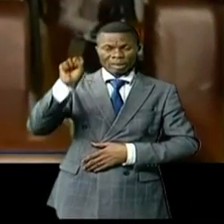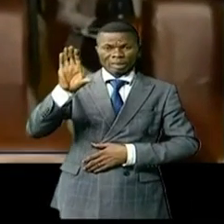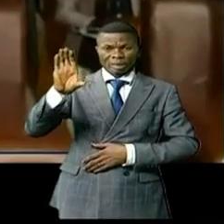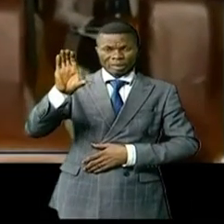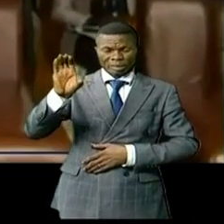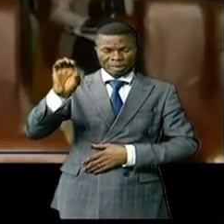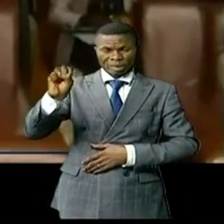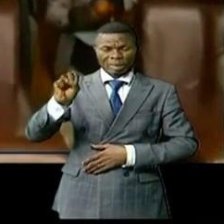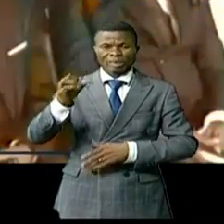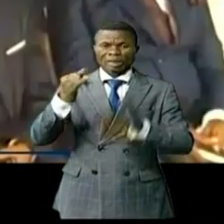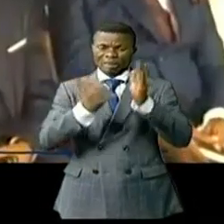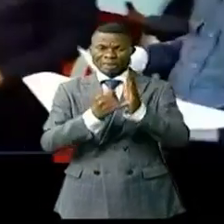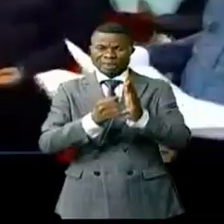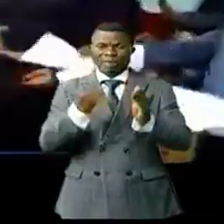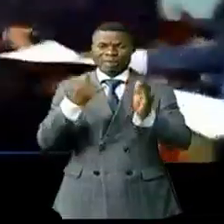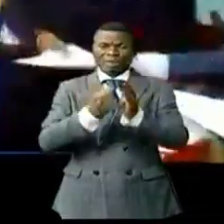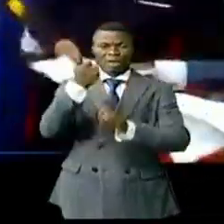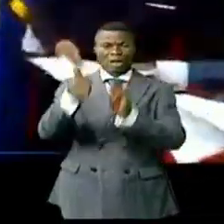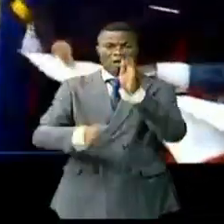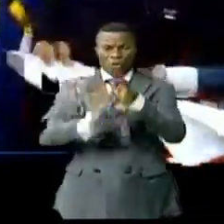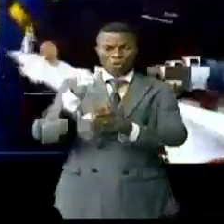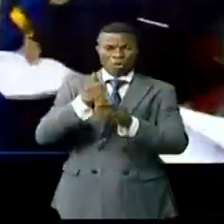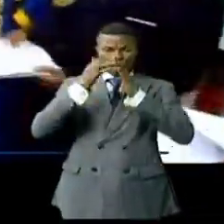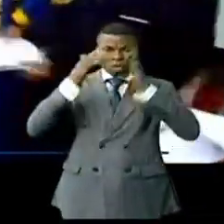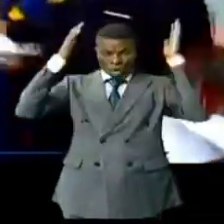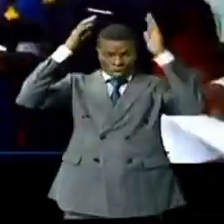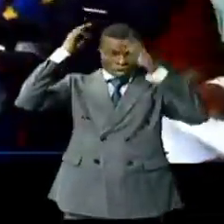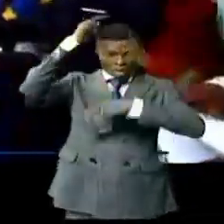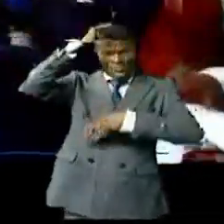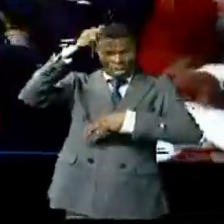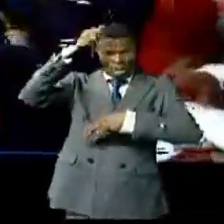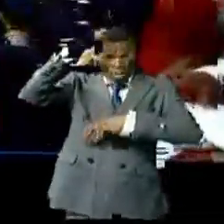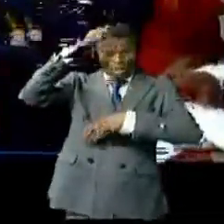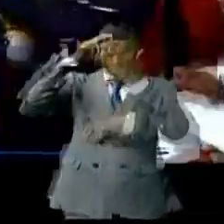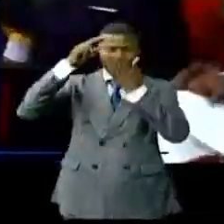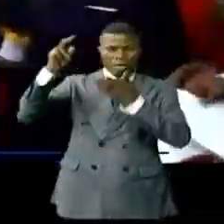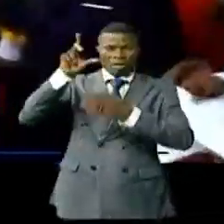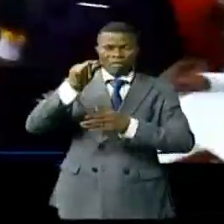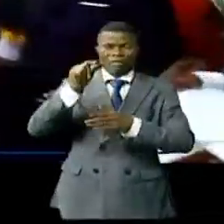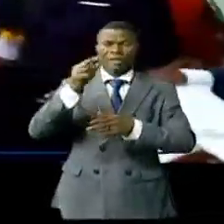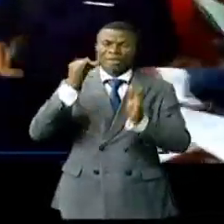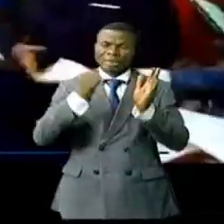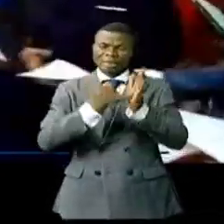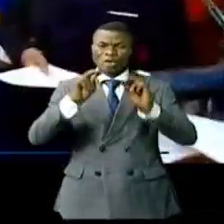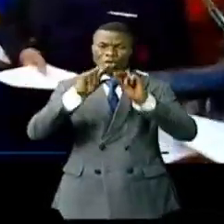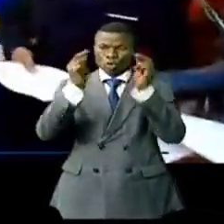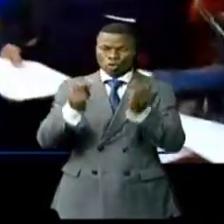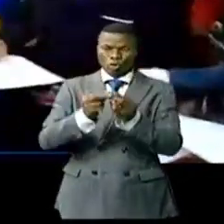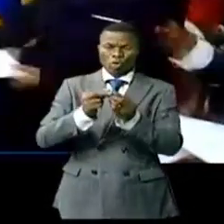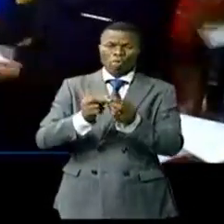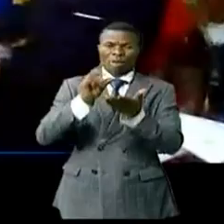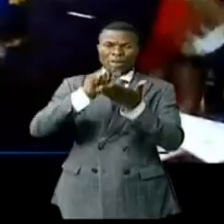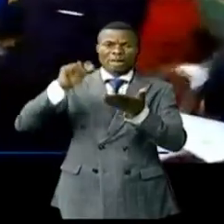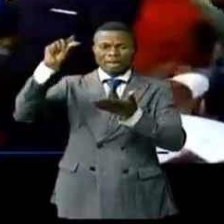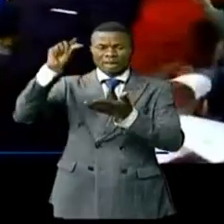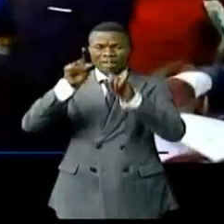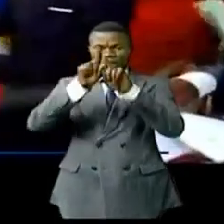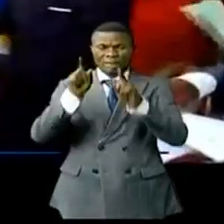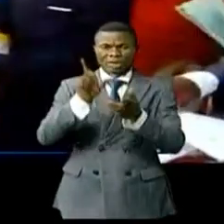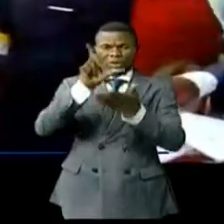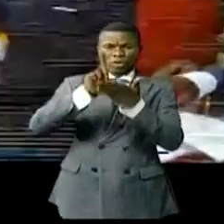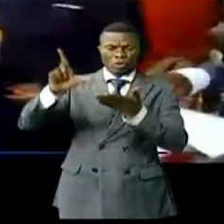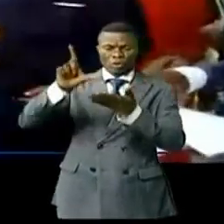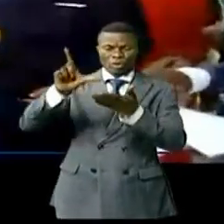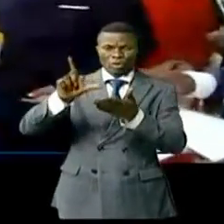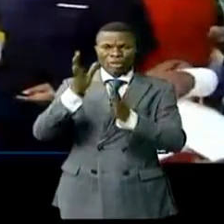samedi 6 novembre 2021 à la collation des grades académiques de la 20e promotion des gradués en sciences commerciales et financières, de la